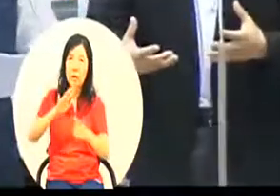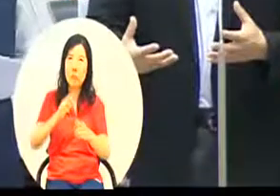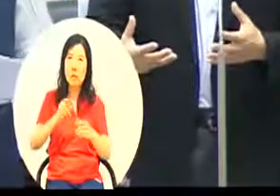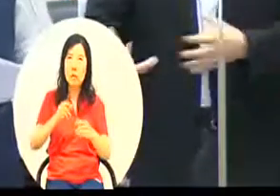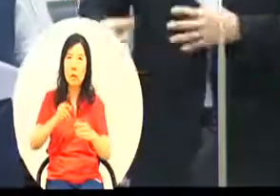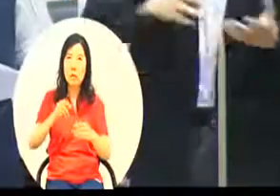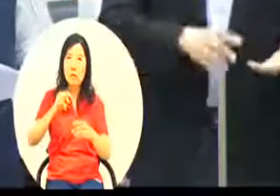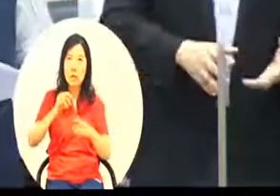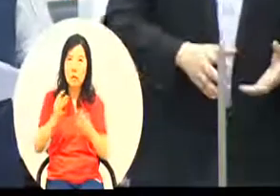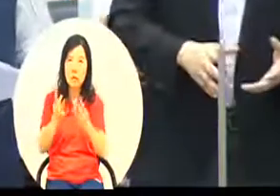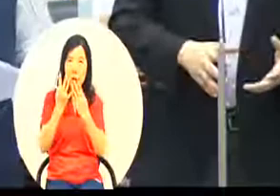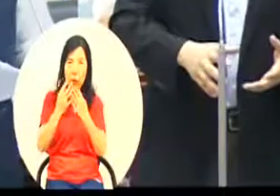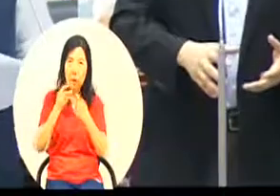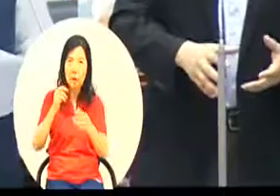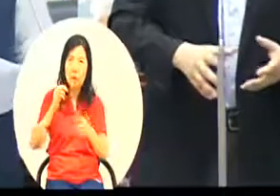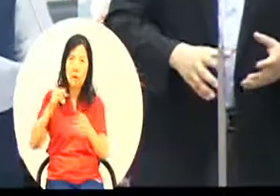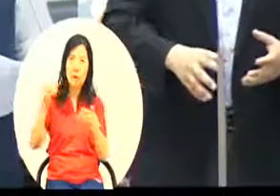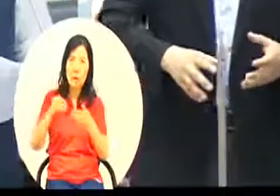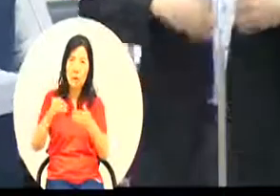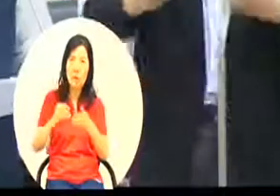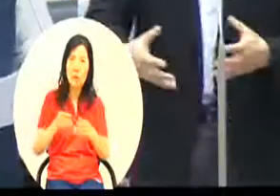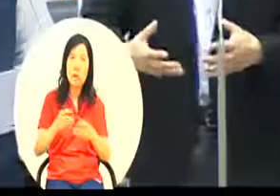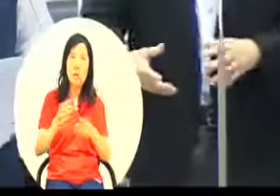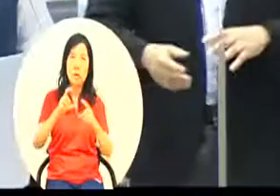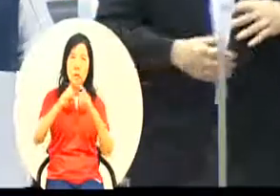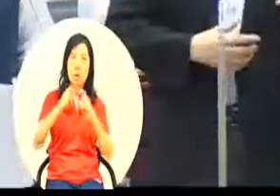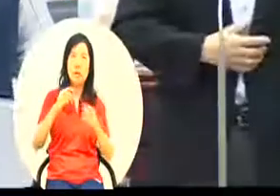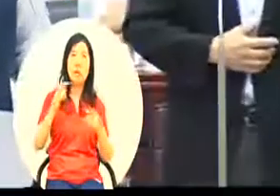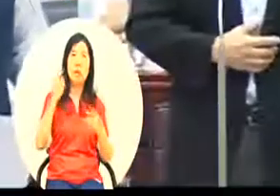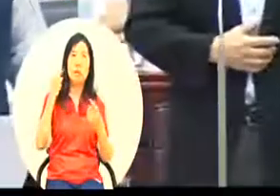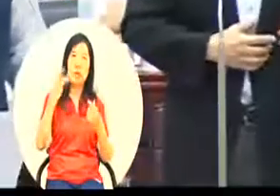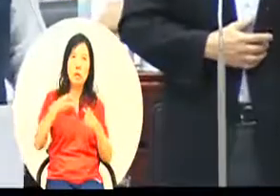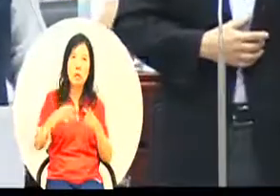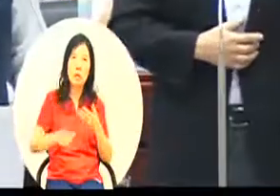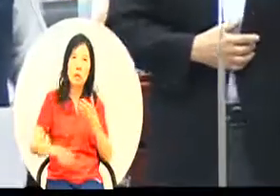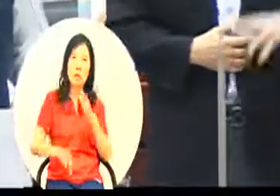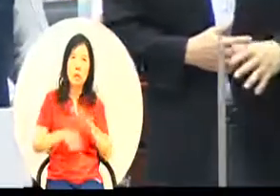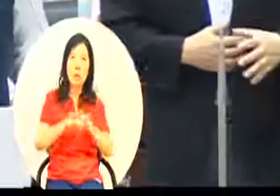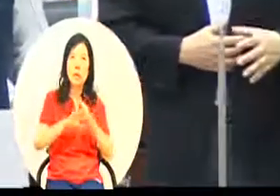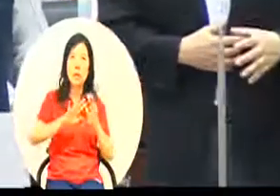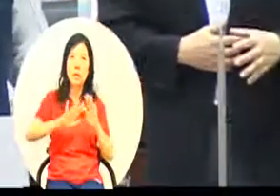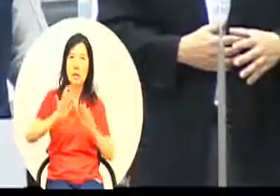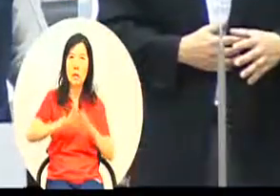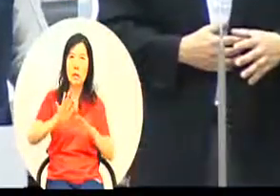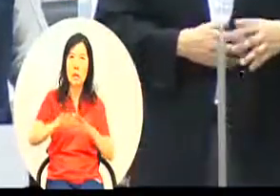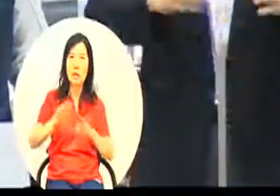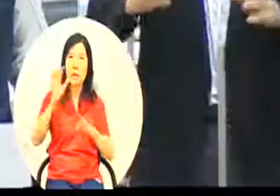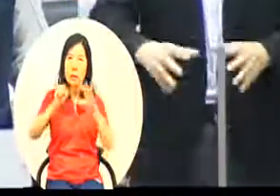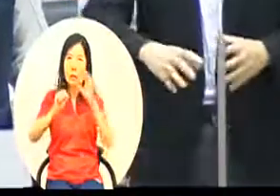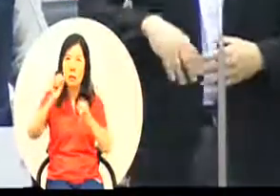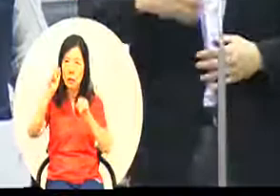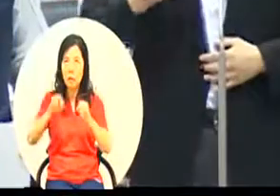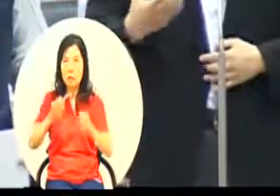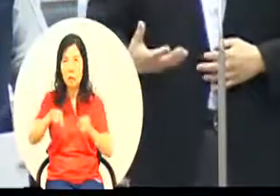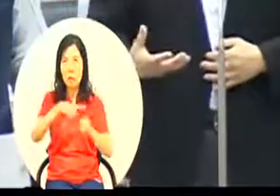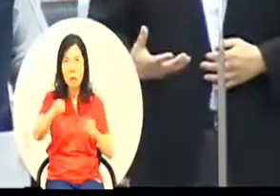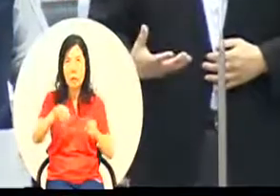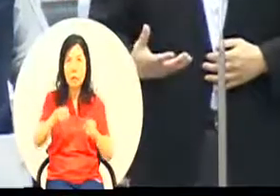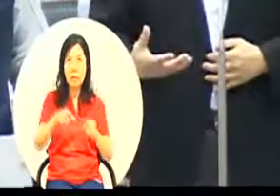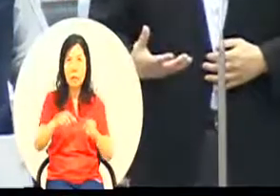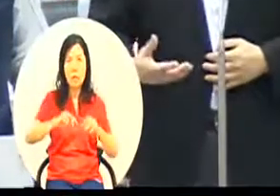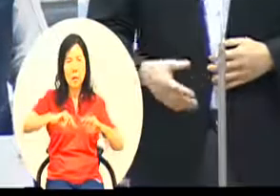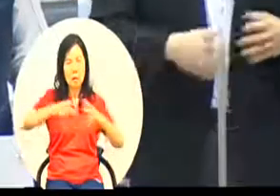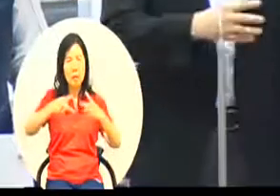来了，还是会再犯。那还要再犯，查缉单位还是一直抓。所以这些人都没有办法